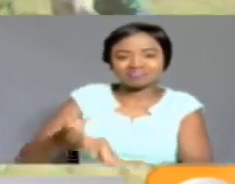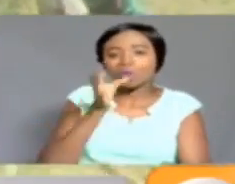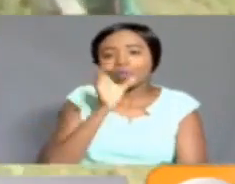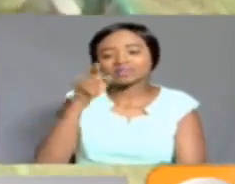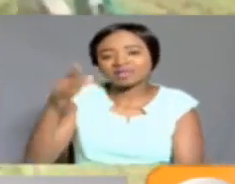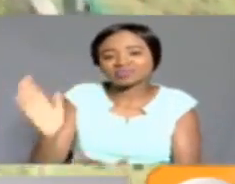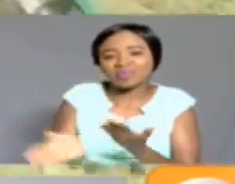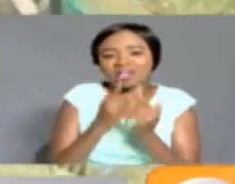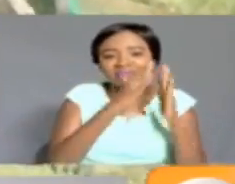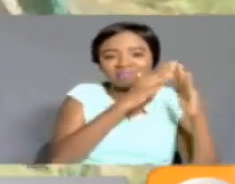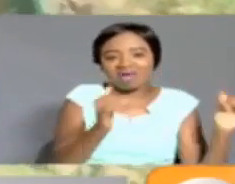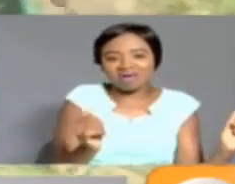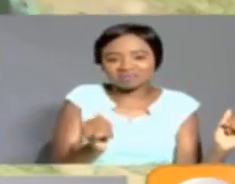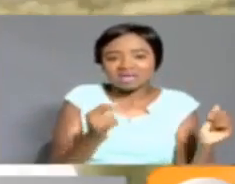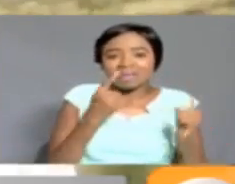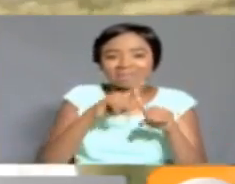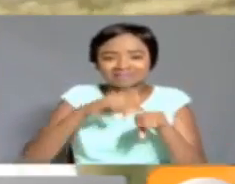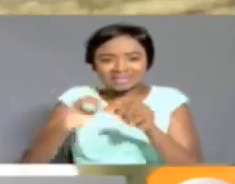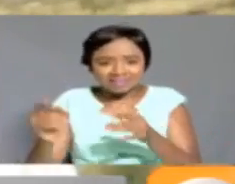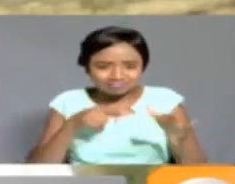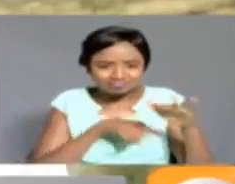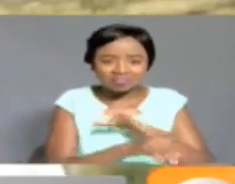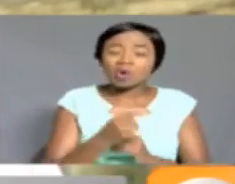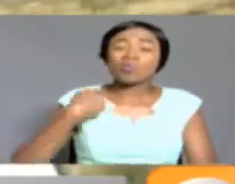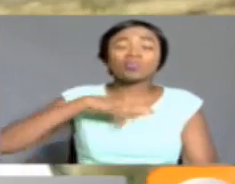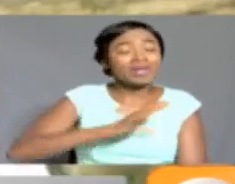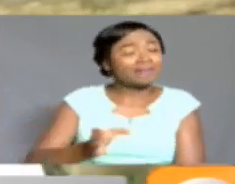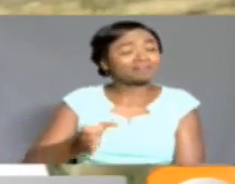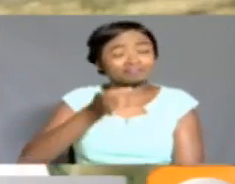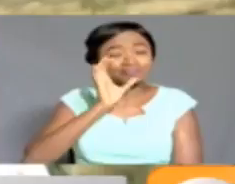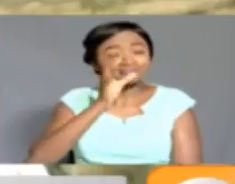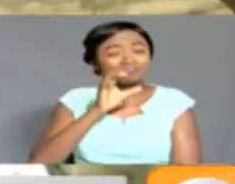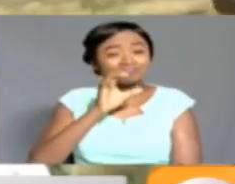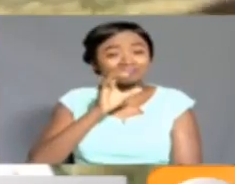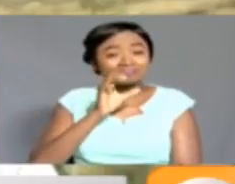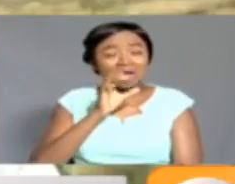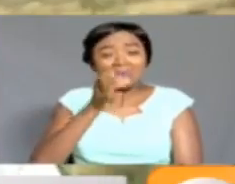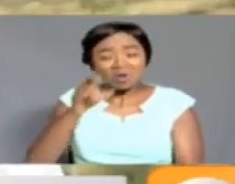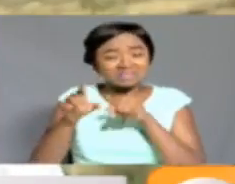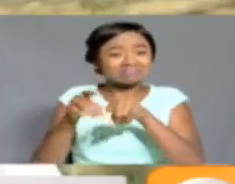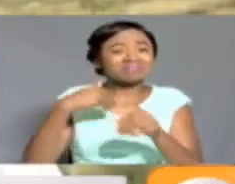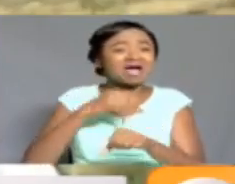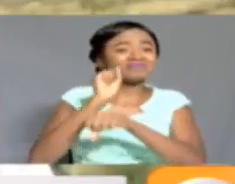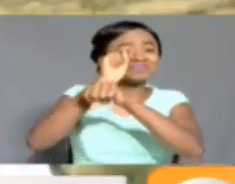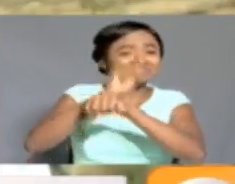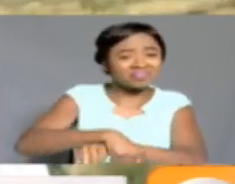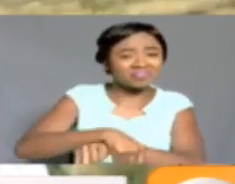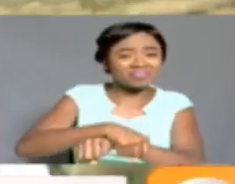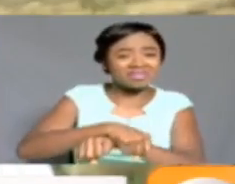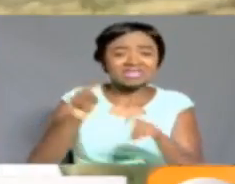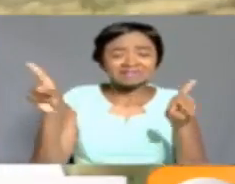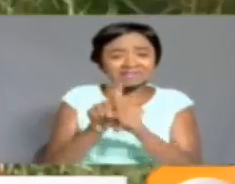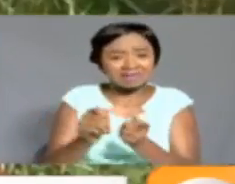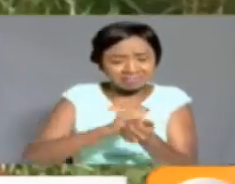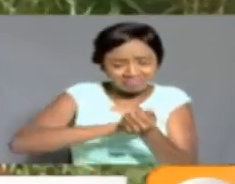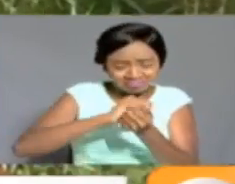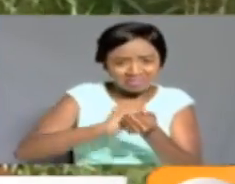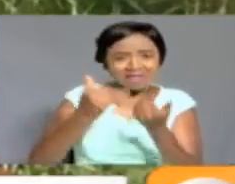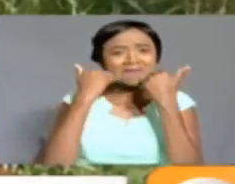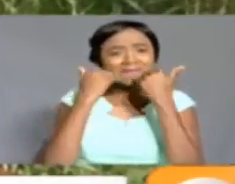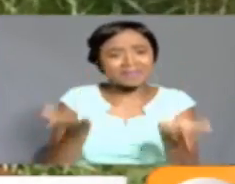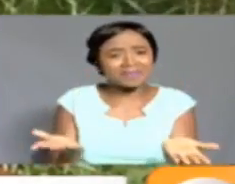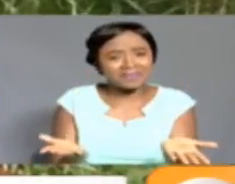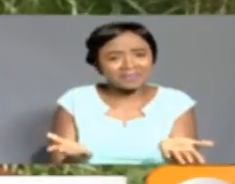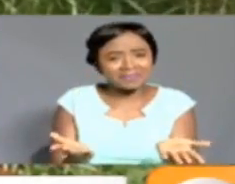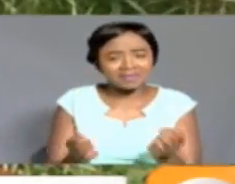Ila maji haya yanapofika nyumbani, tunakunywa maji ya mafi. Hata pale ya kuosha nguo hakuna. Hata kwa